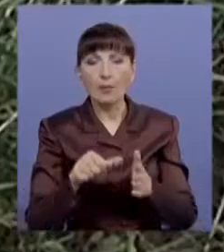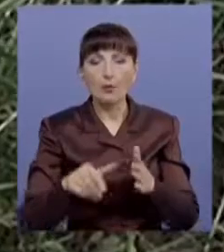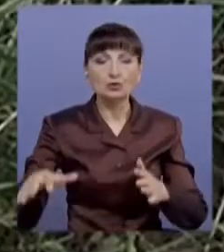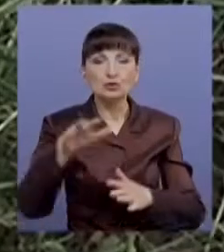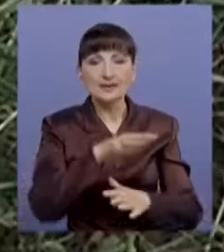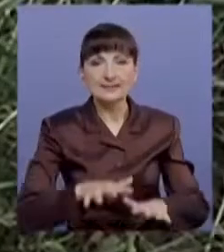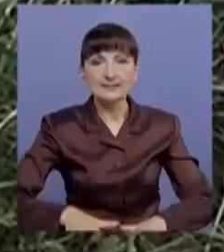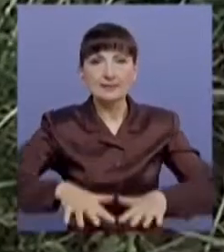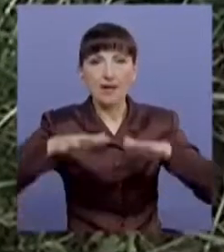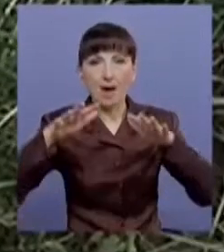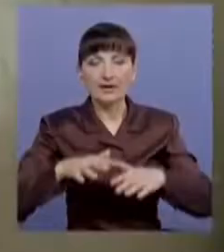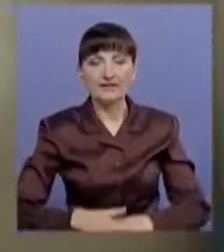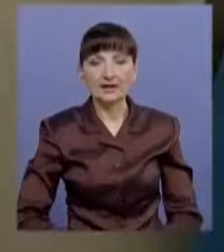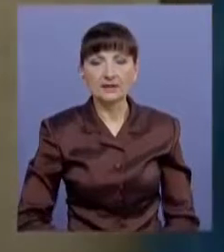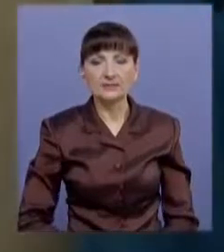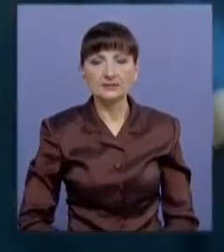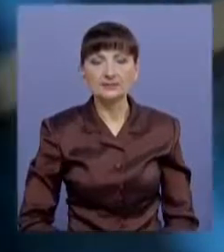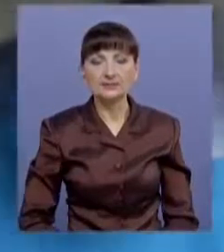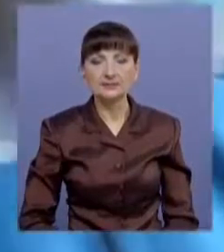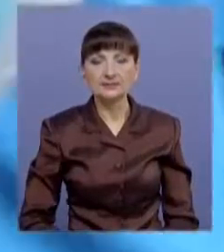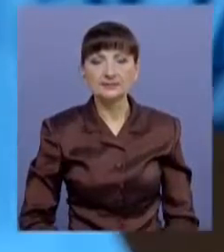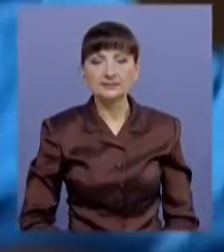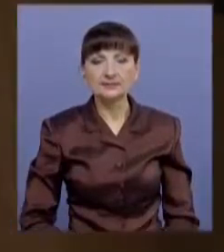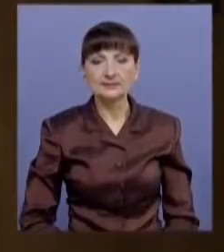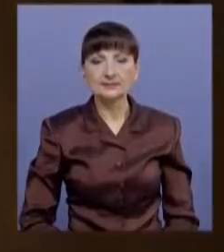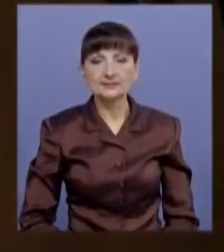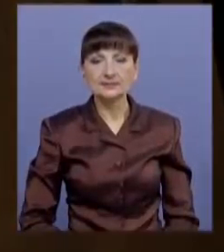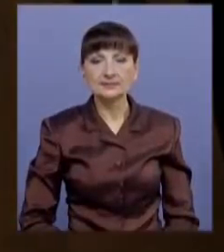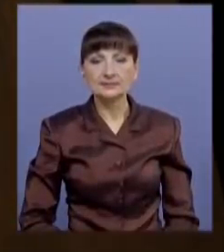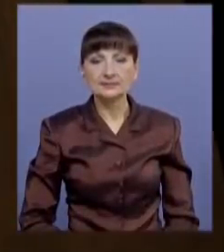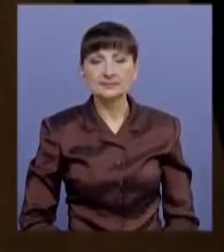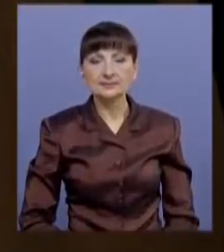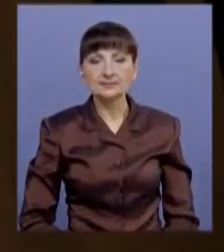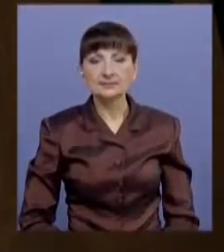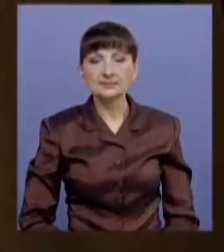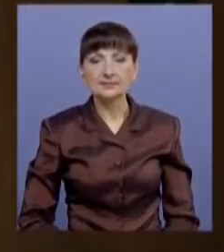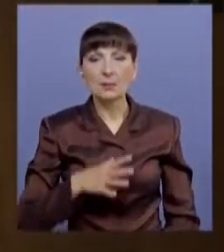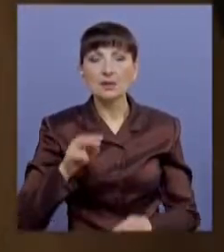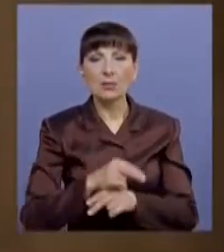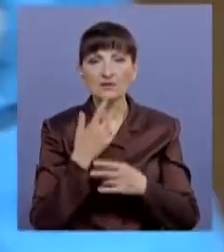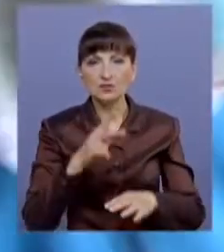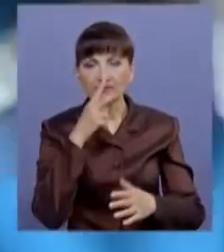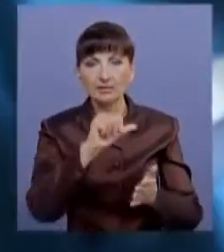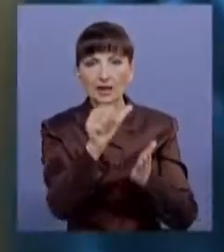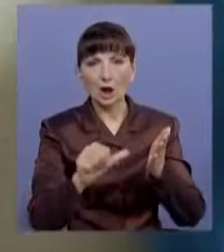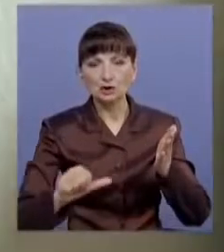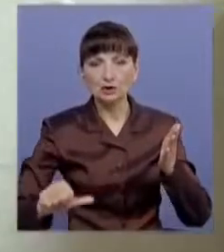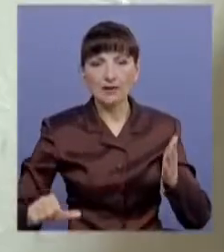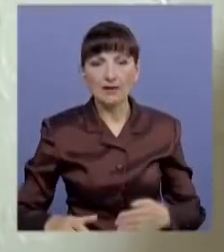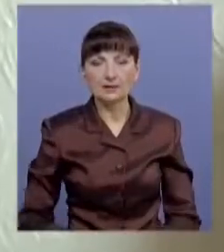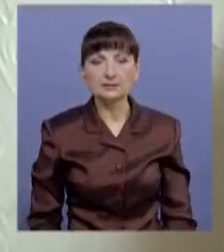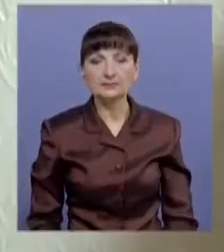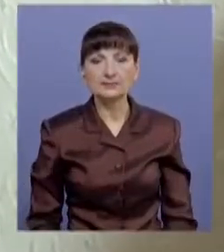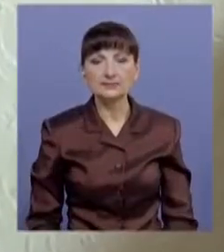и затапливает. Осы 4 жыл болды пайда болғанна. Қалай біз осы ремонтты бітірдік 5 жыл бұрын евроремонтты.